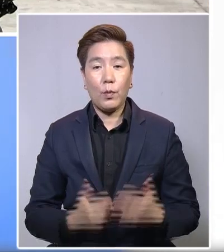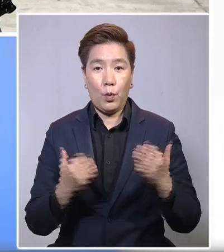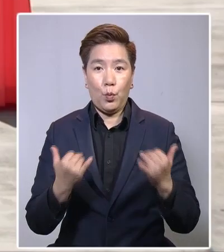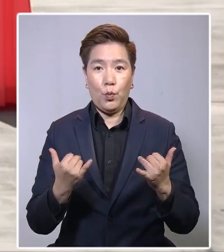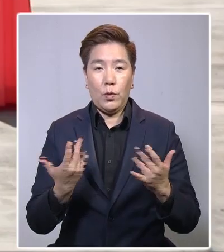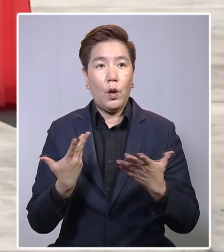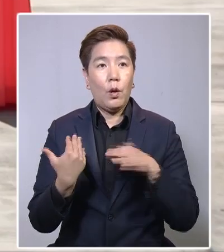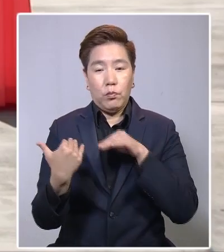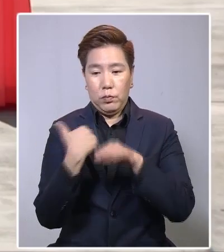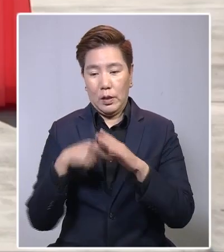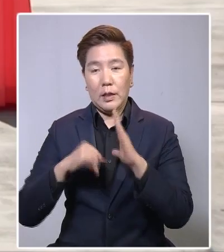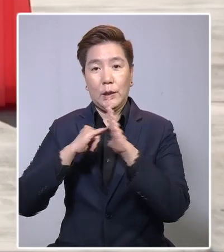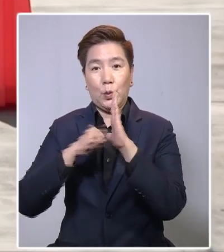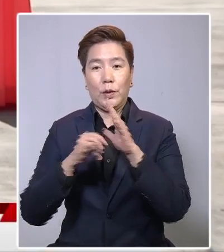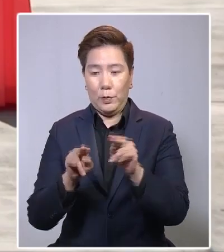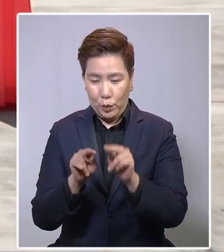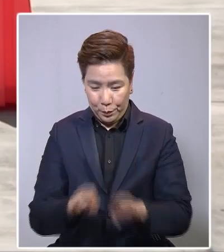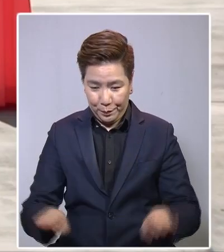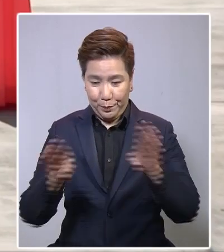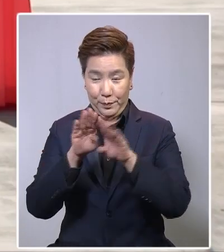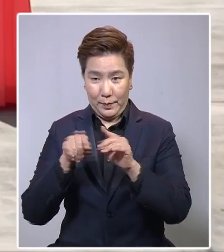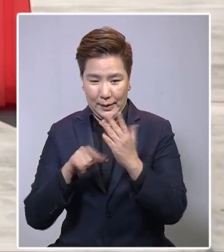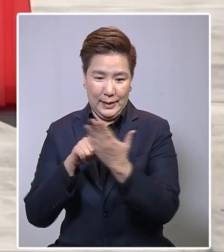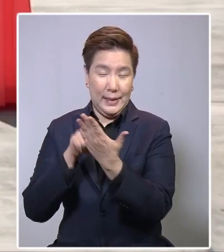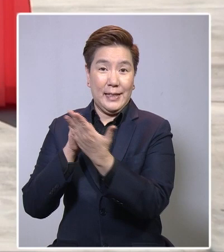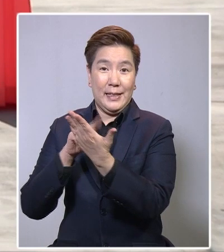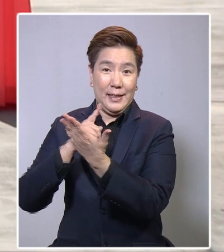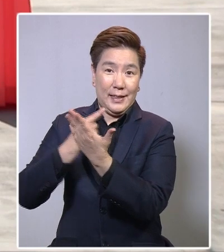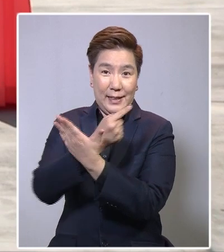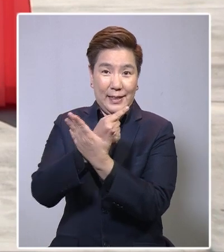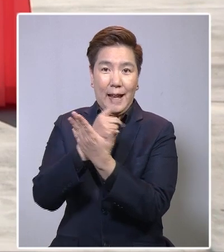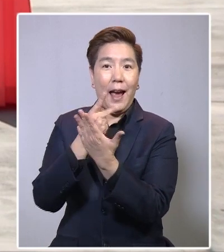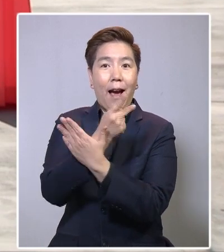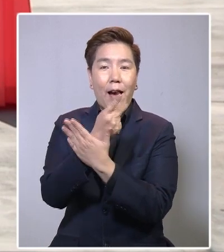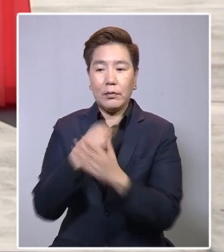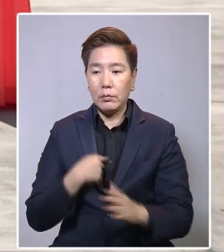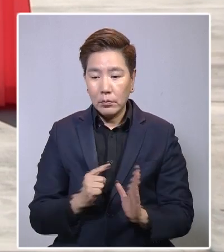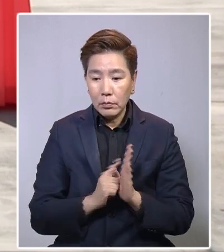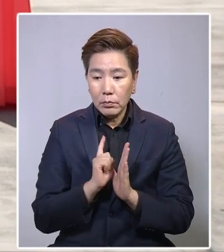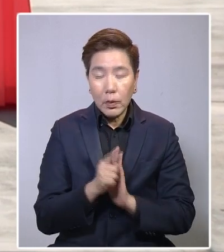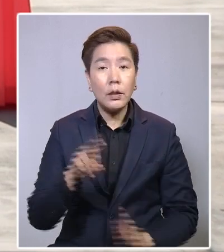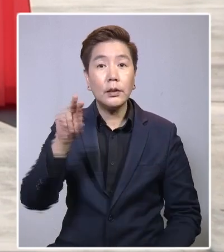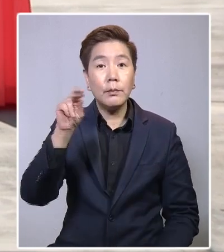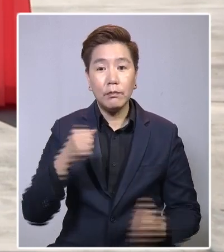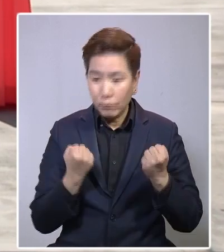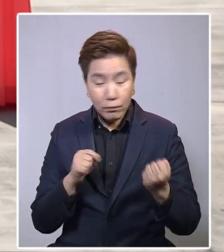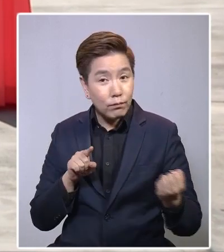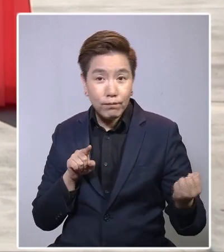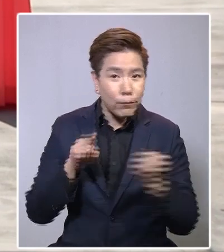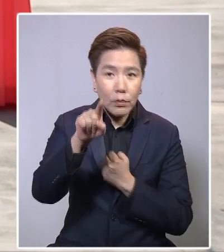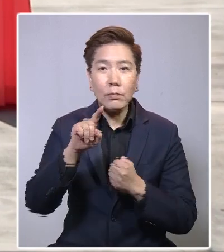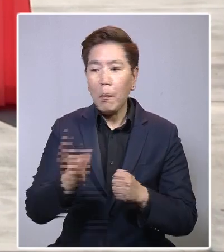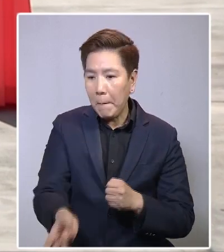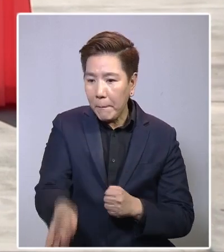่ะวันนี้นะคะการเดินทางจากจังหวัดนครปฐมไปยังจังหวัดกาญจนบุรีสามารถทำเวลาเพียง30นาทีเท่านั้นนะคะโดย